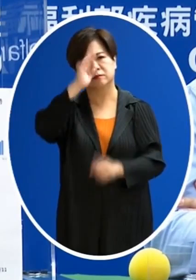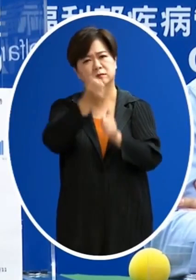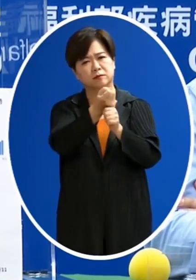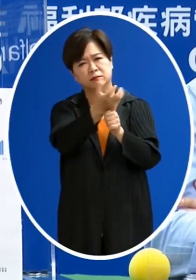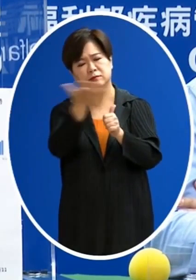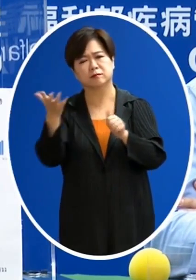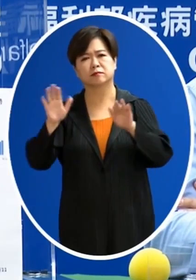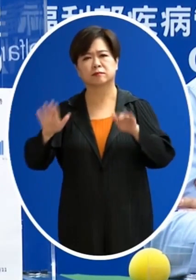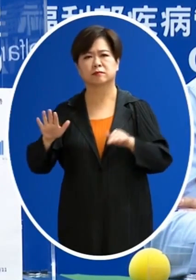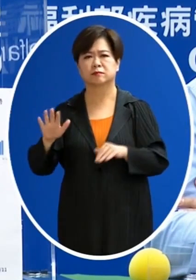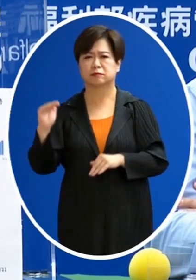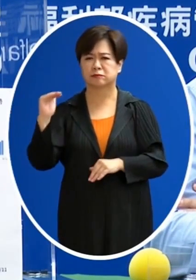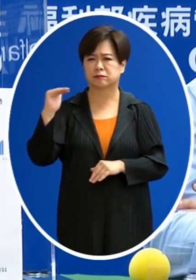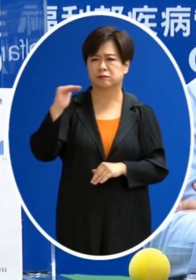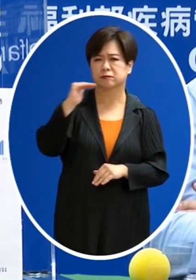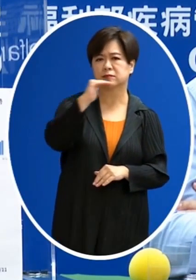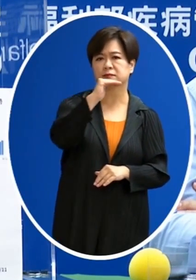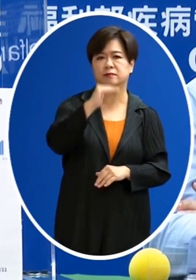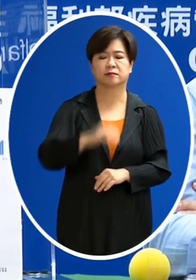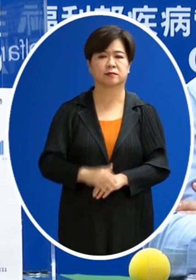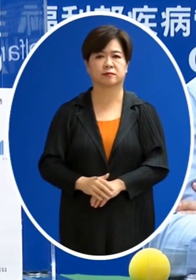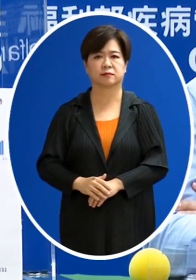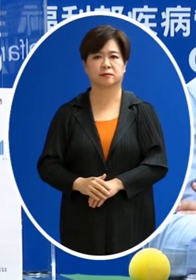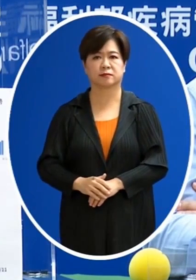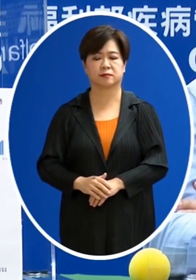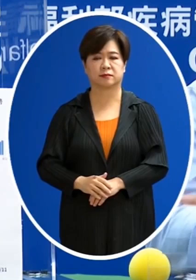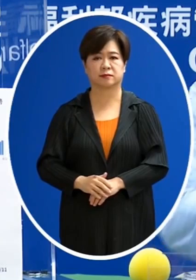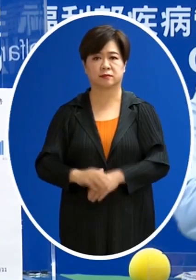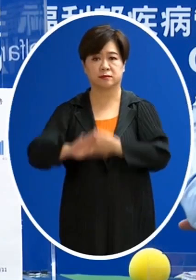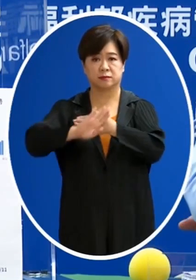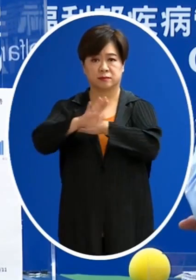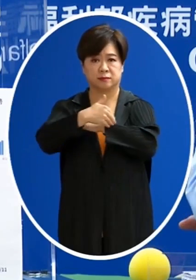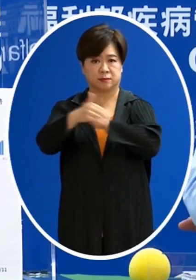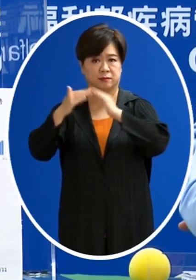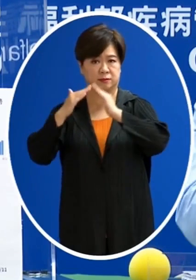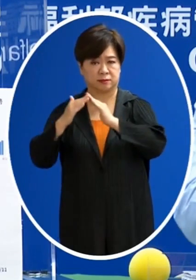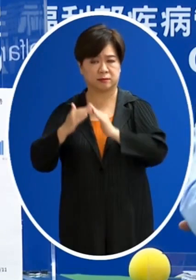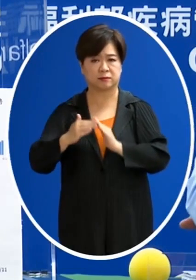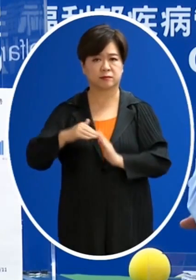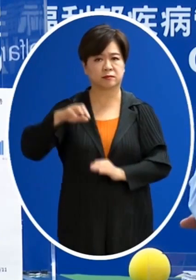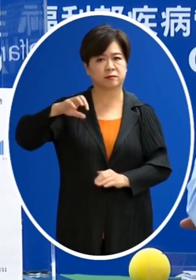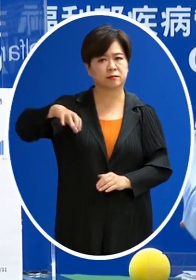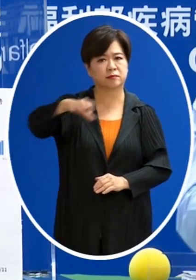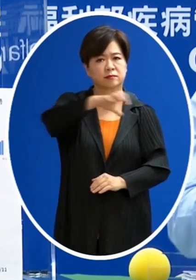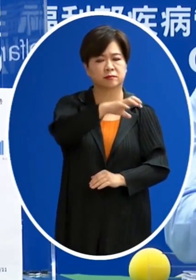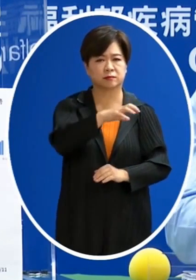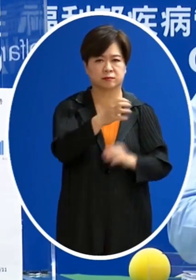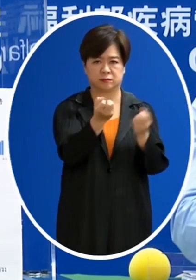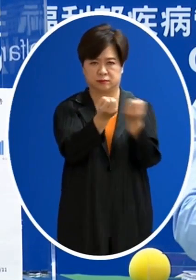在这个地方，那其他的县市哈也都有比较多的一些